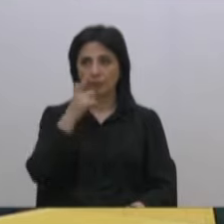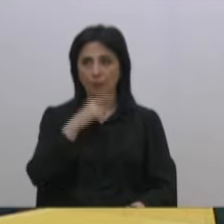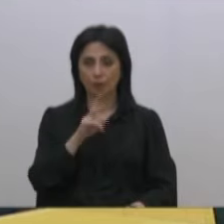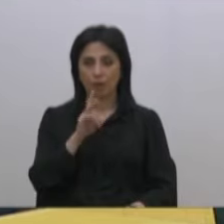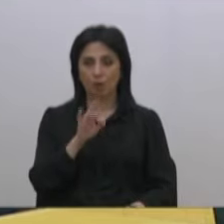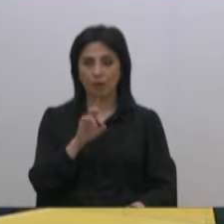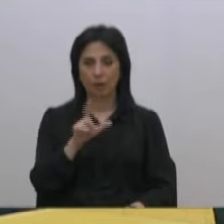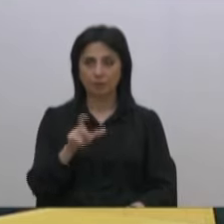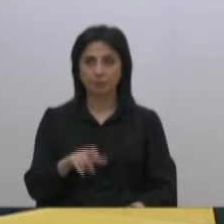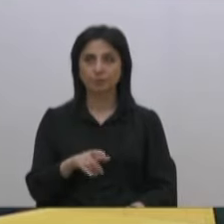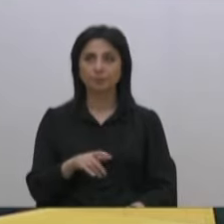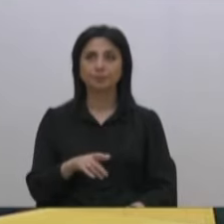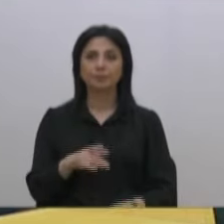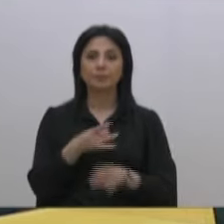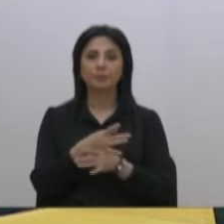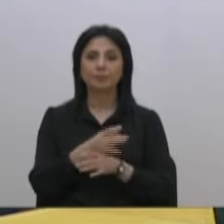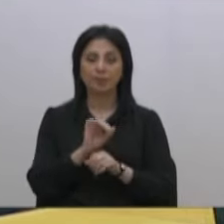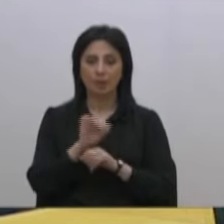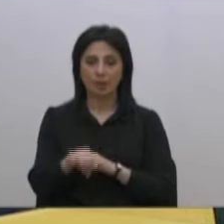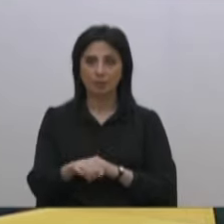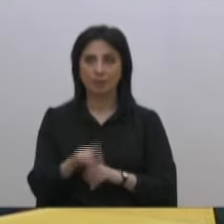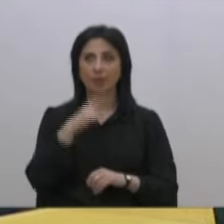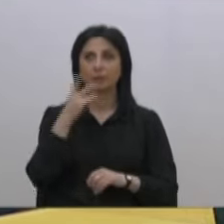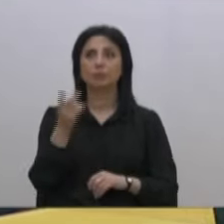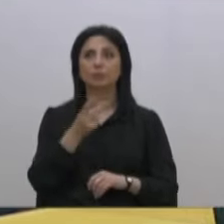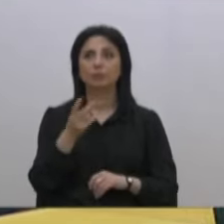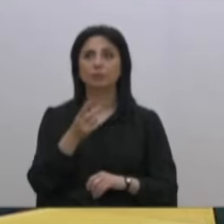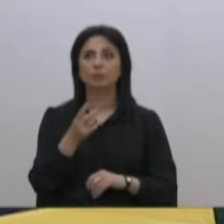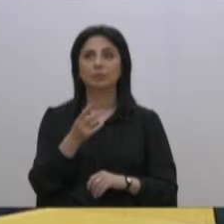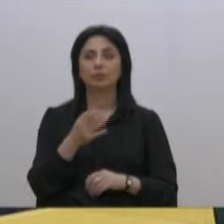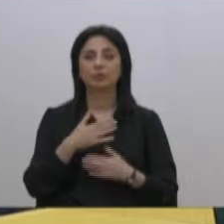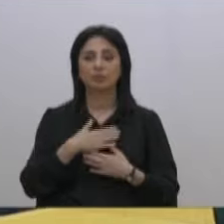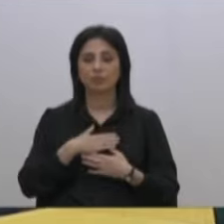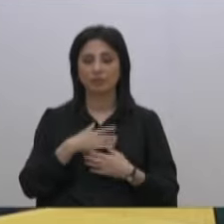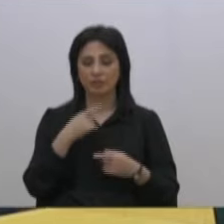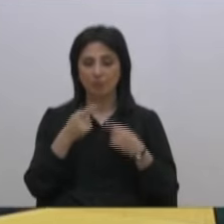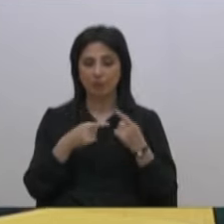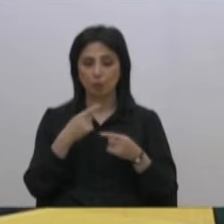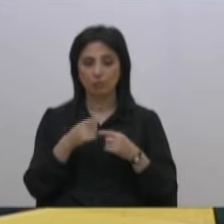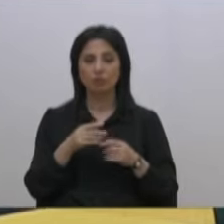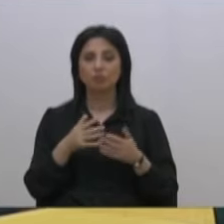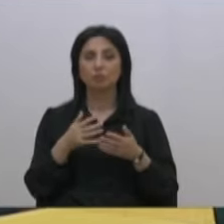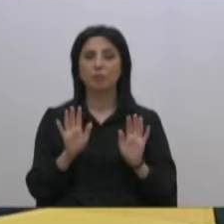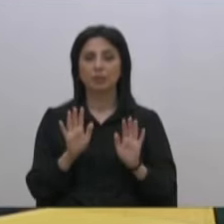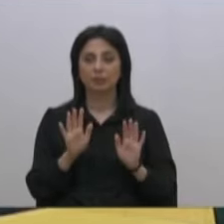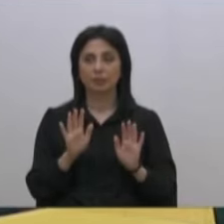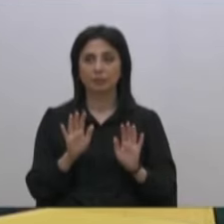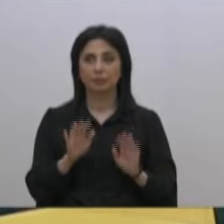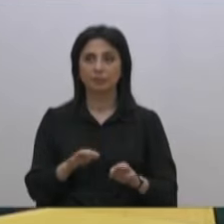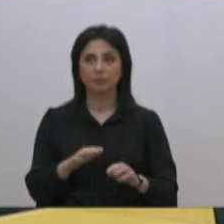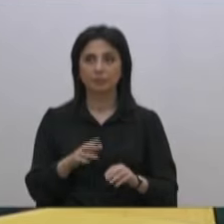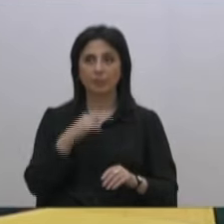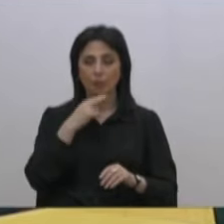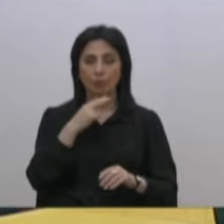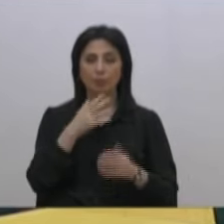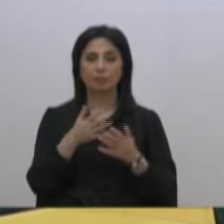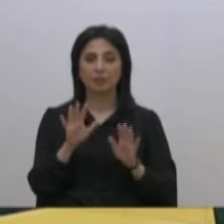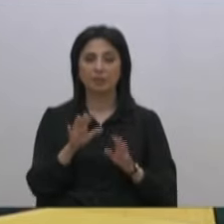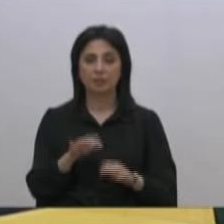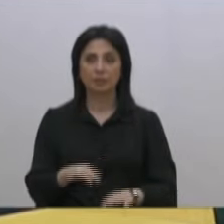ირაკლი ყობახიძემ სიღარიბის დაძლევა, და რა თქმა უნდა, ჩვენ საუბარში გაცილებით მეტია აქცენტი და